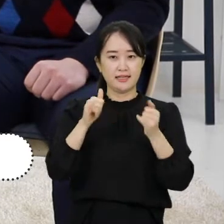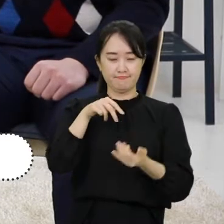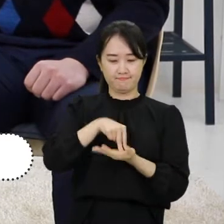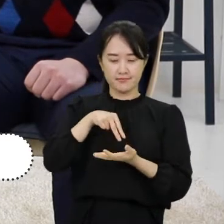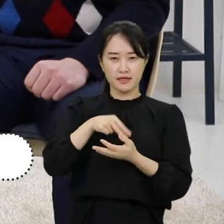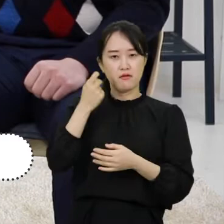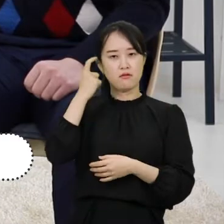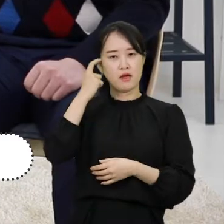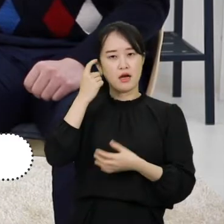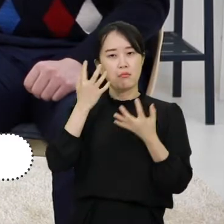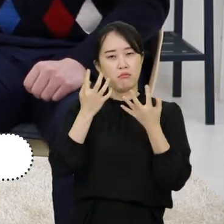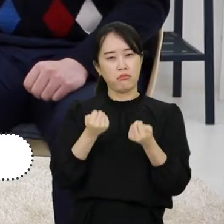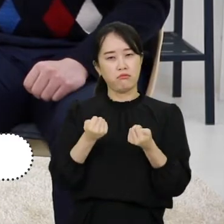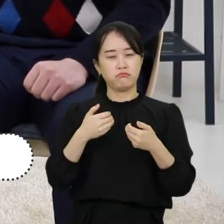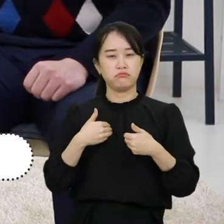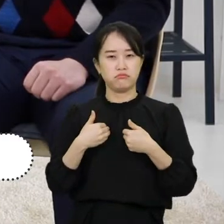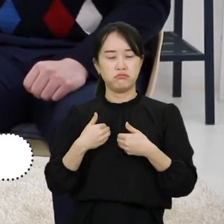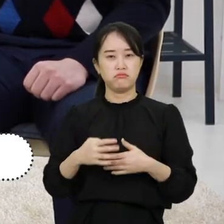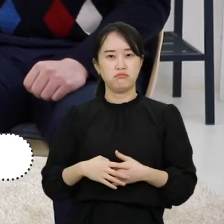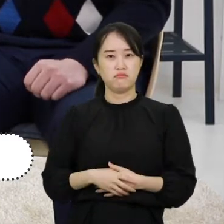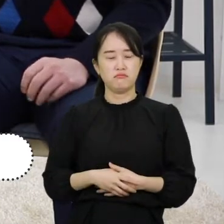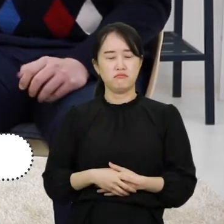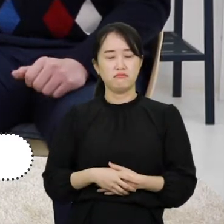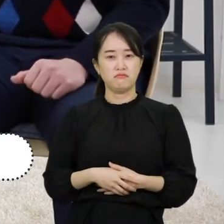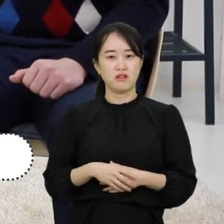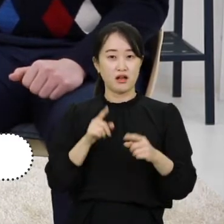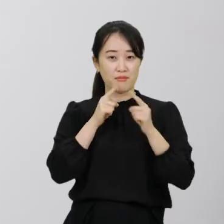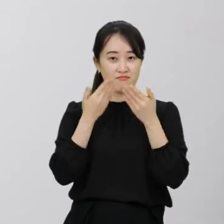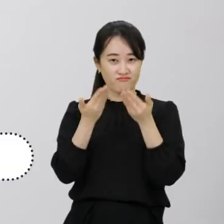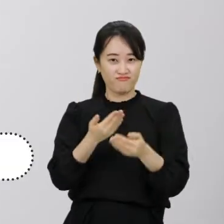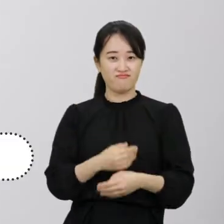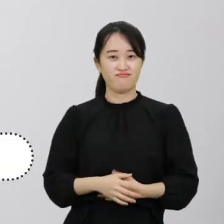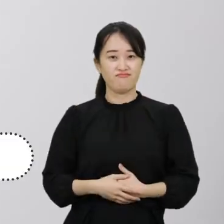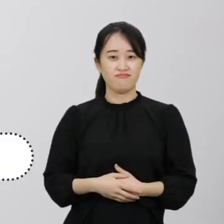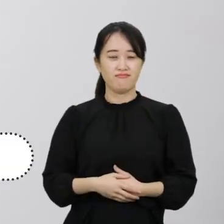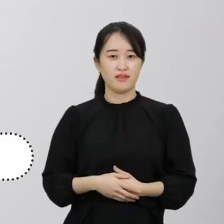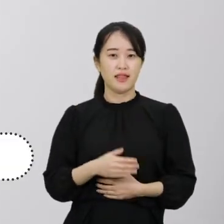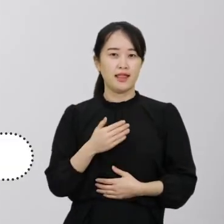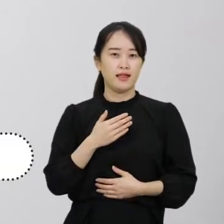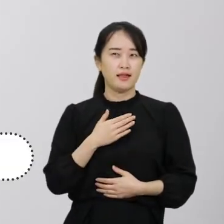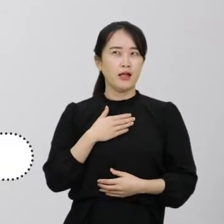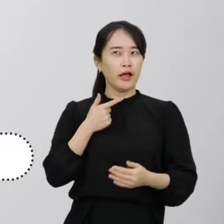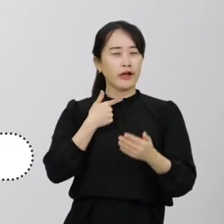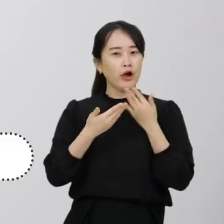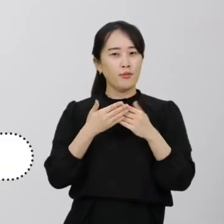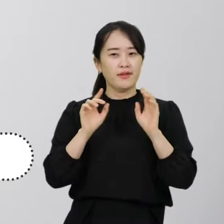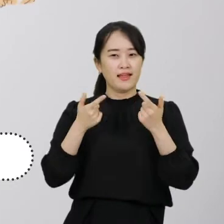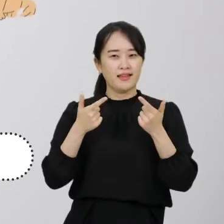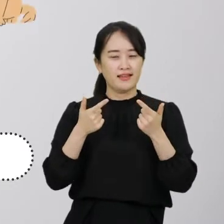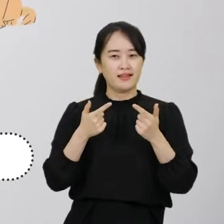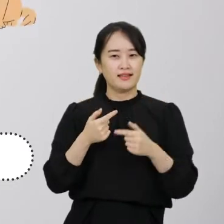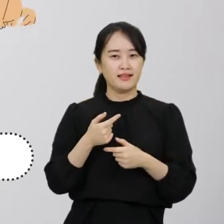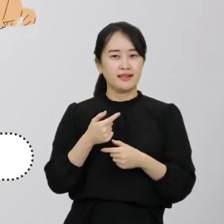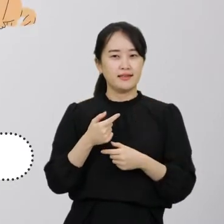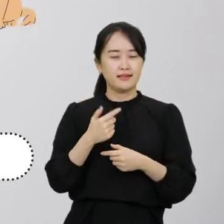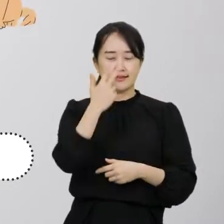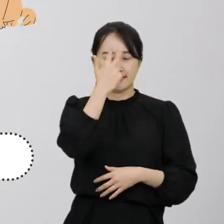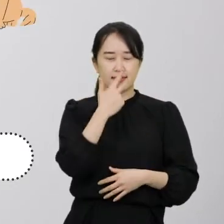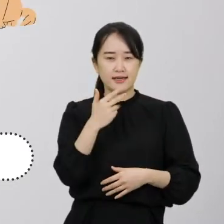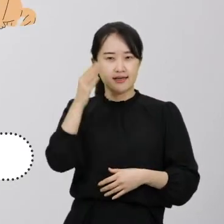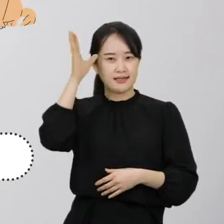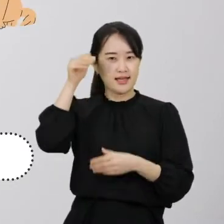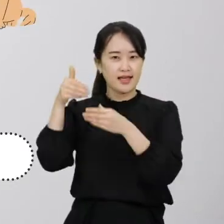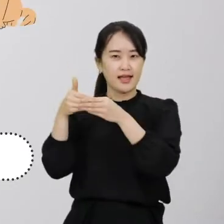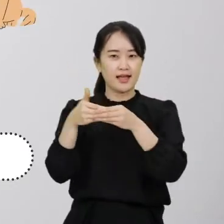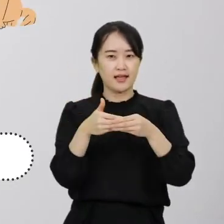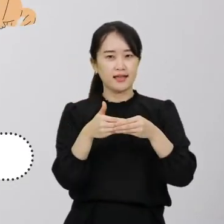당사자로서 생각해 볼 게 많이 있잖아요. 네. 제가 한 말씀 좀 드려볼까요? 네. 제가 겪은 일은 아니지만 안내견을 사용하는 시각장애인이